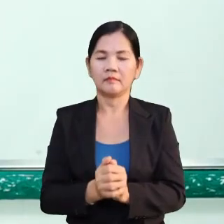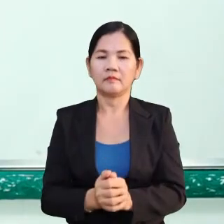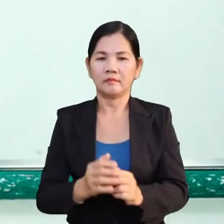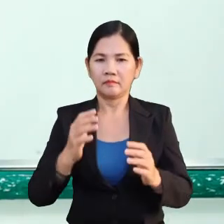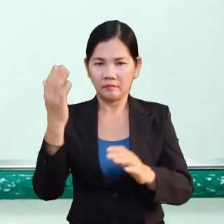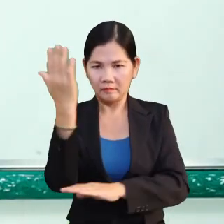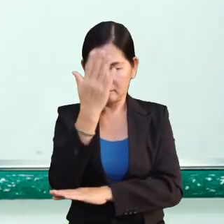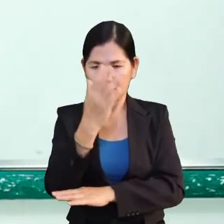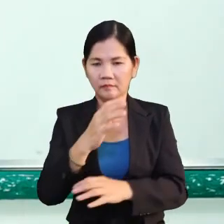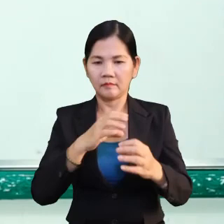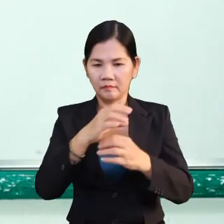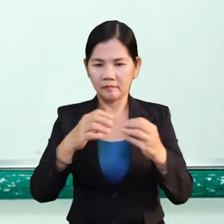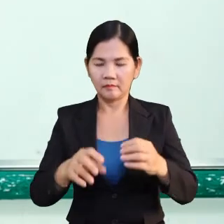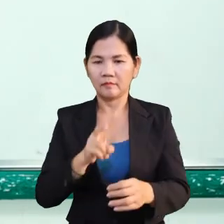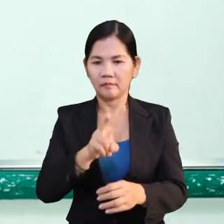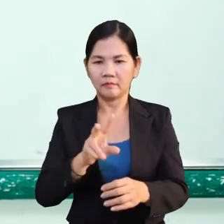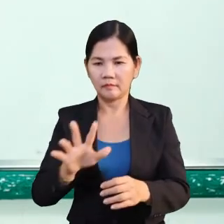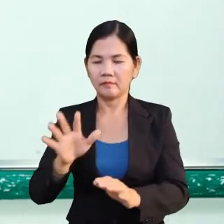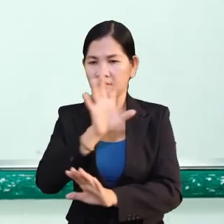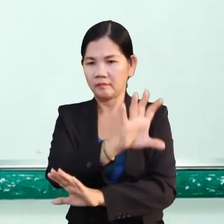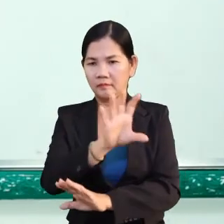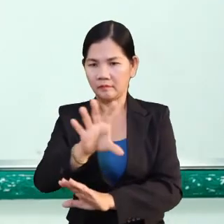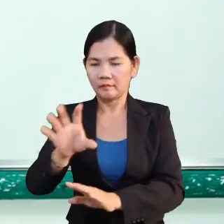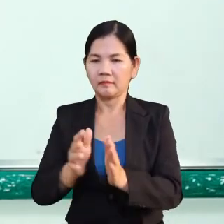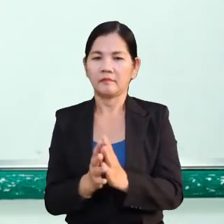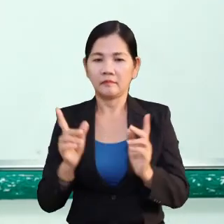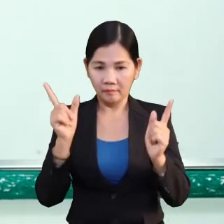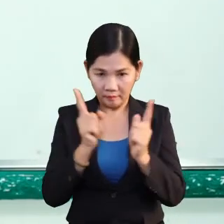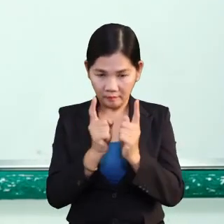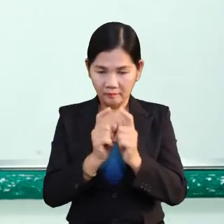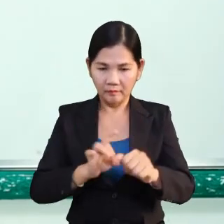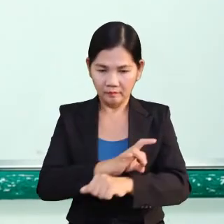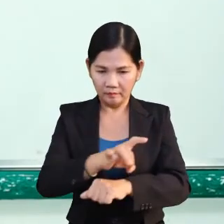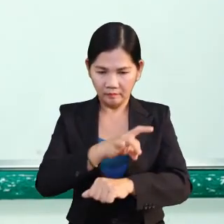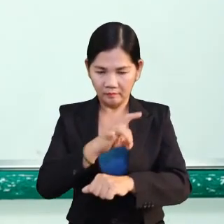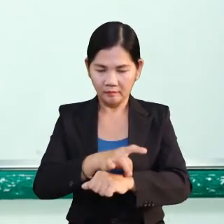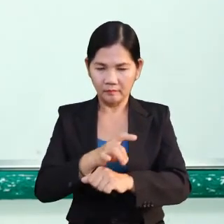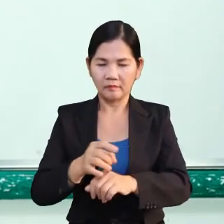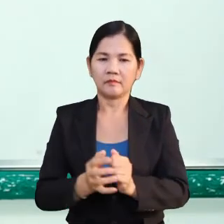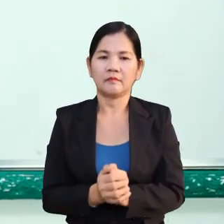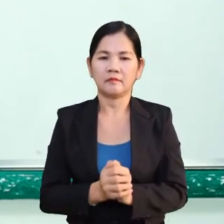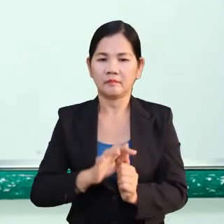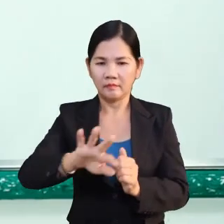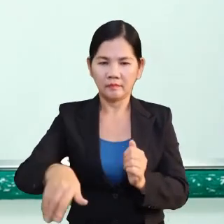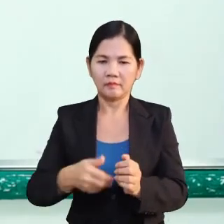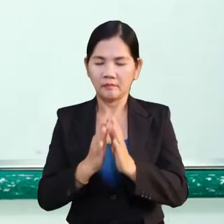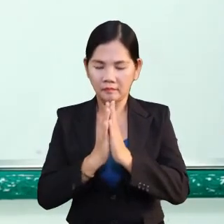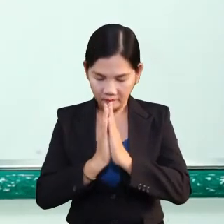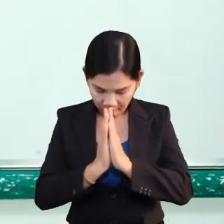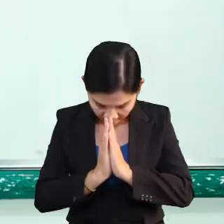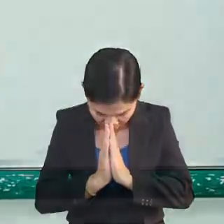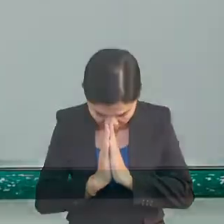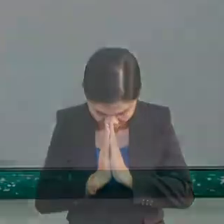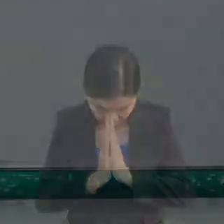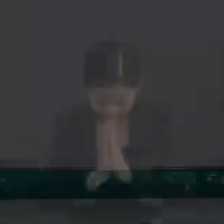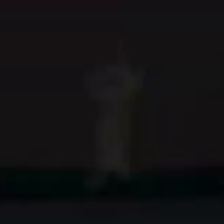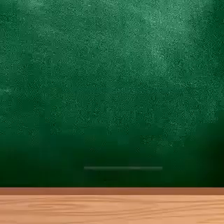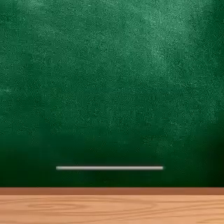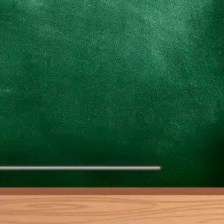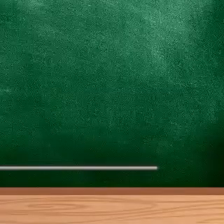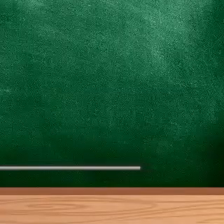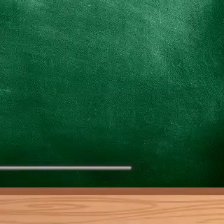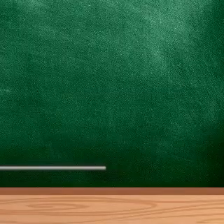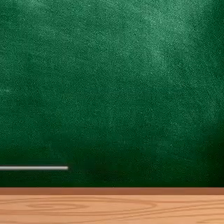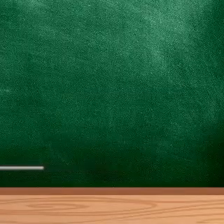ងទូរទស្សន៍ខ្សែការ25រាជធានីខេត្តចា៎ហើយយើងនឹងជួបគ្នានៅពេលវេលានឹងម៉ោងដដែលចា៎សូមអរគុណសូមជម្រាបលា